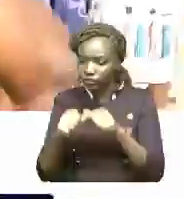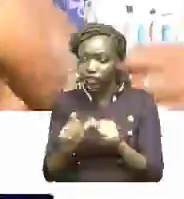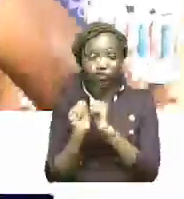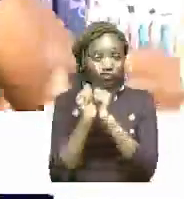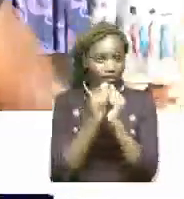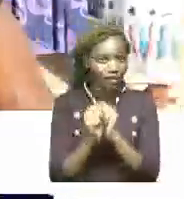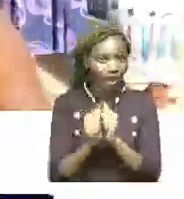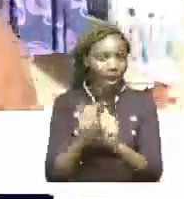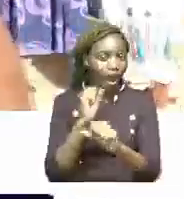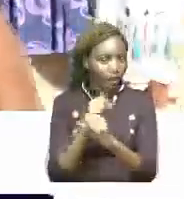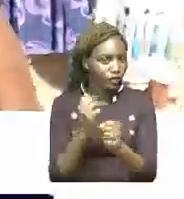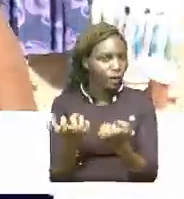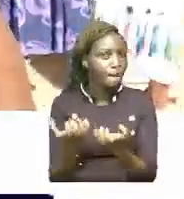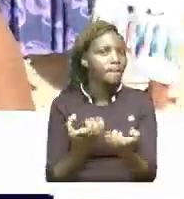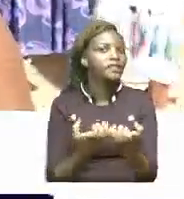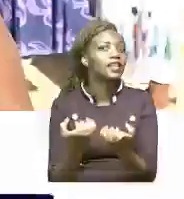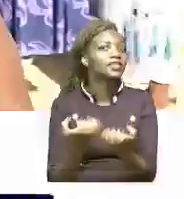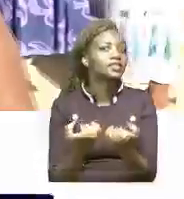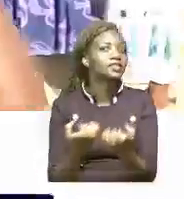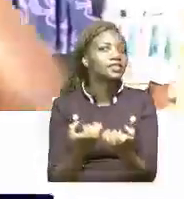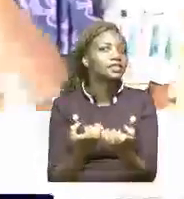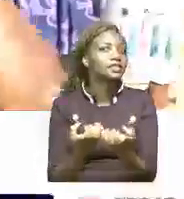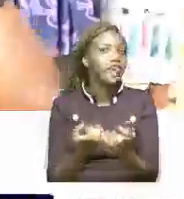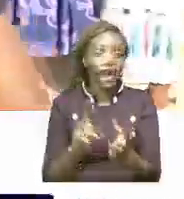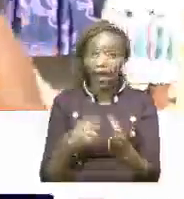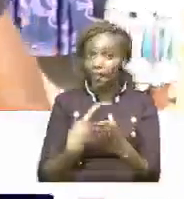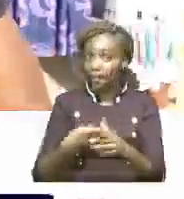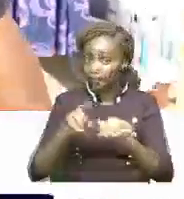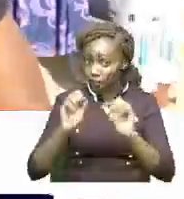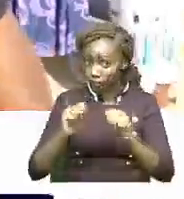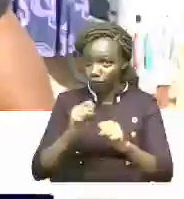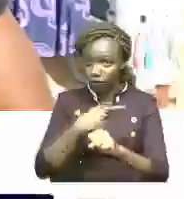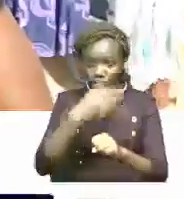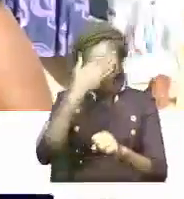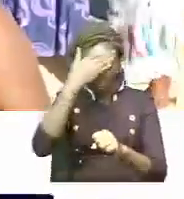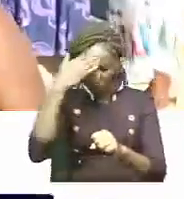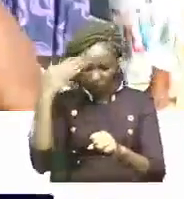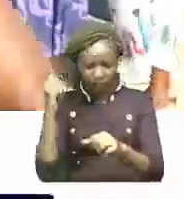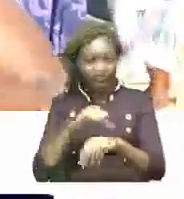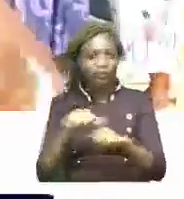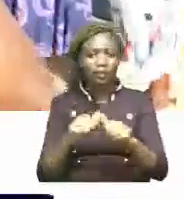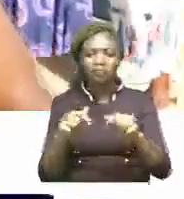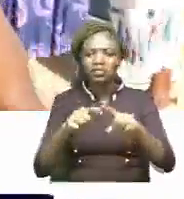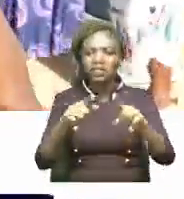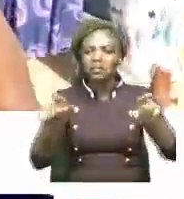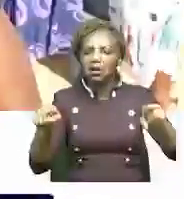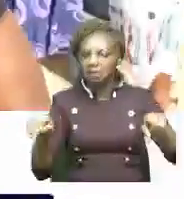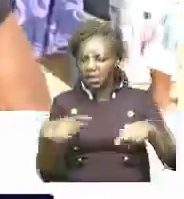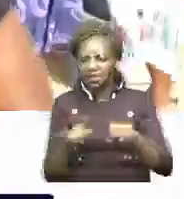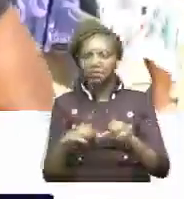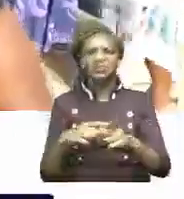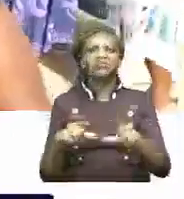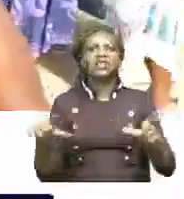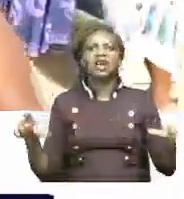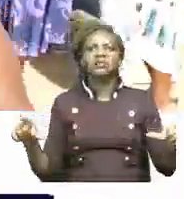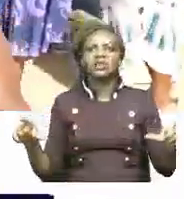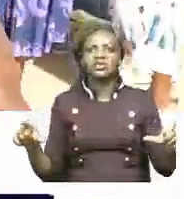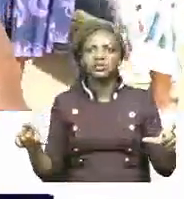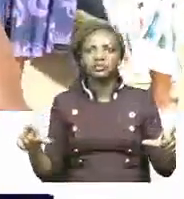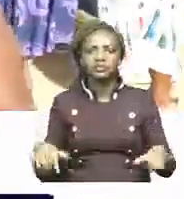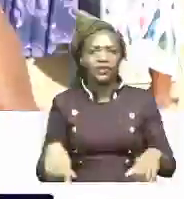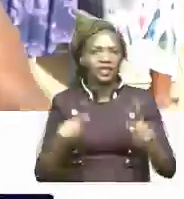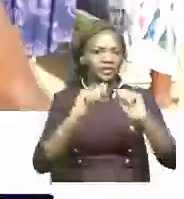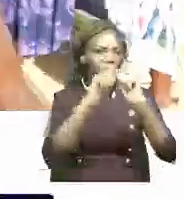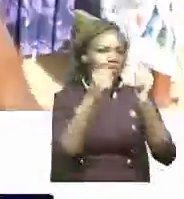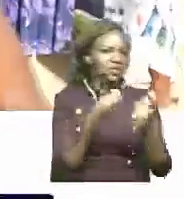na kunawiri pamoja. Ya kwamba tunaweza sahau tofauti za mipaka, tofauti za lugha, tofauti za rangi, na